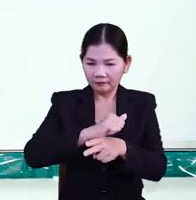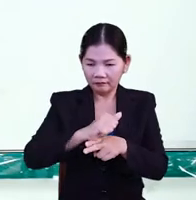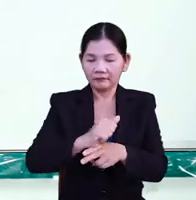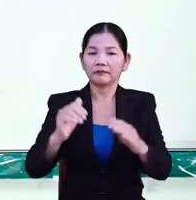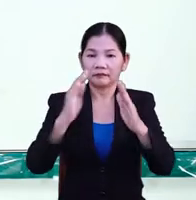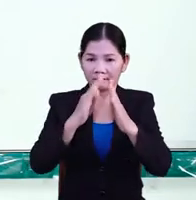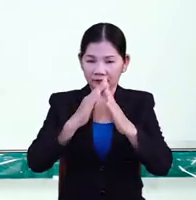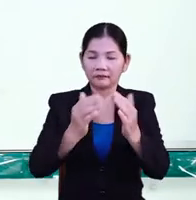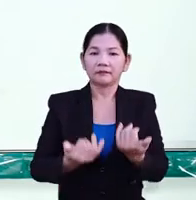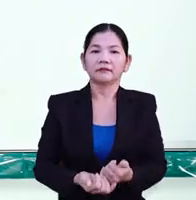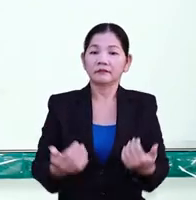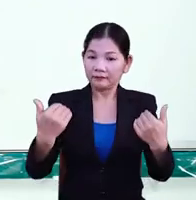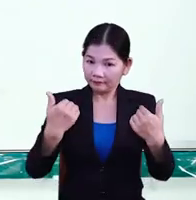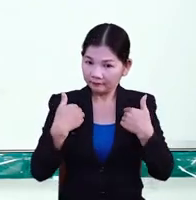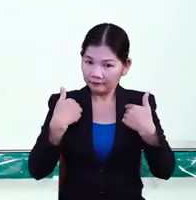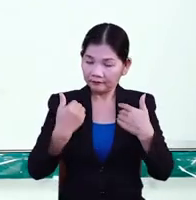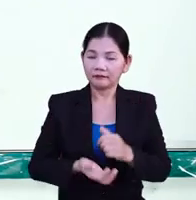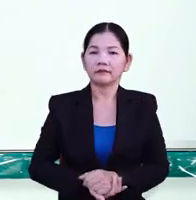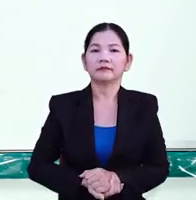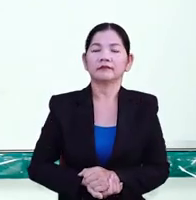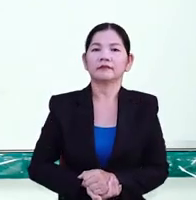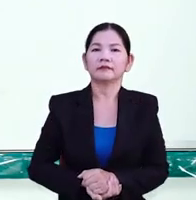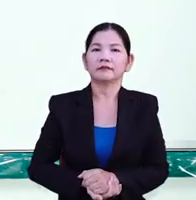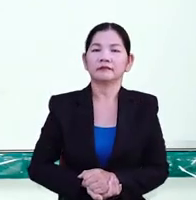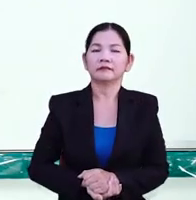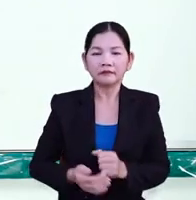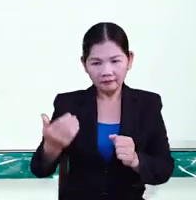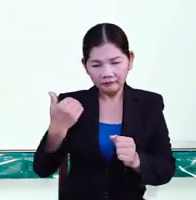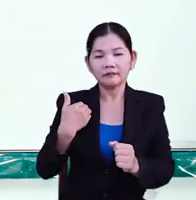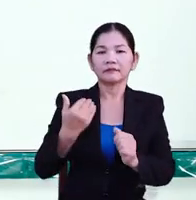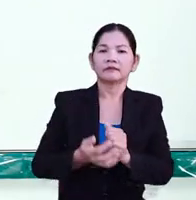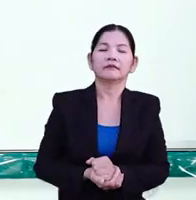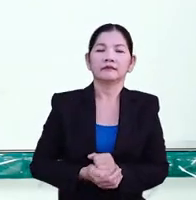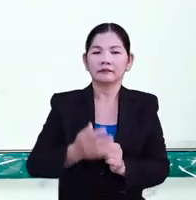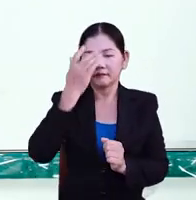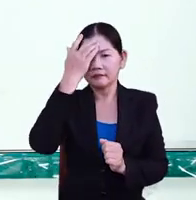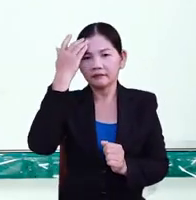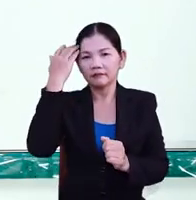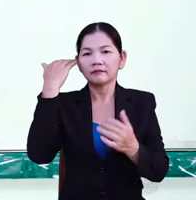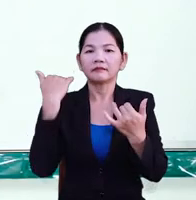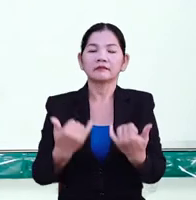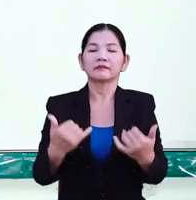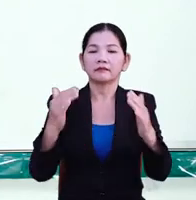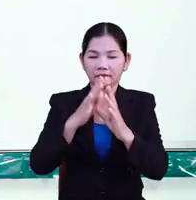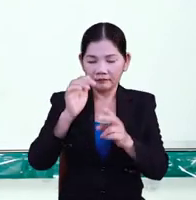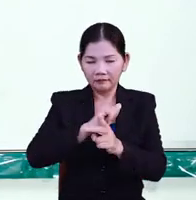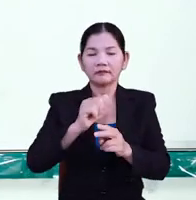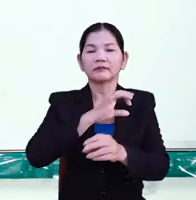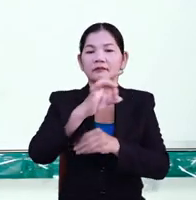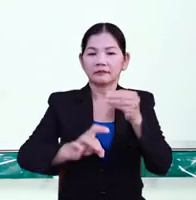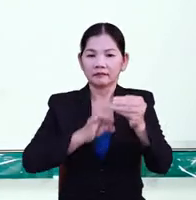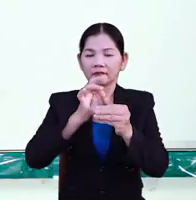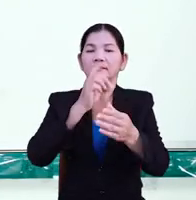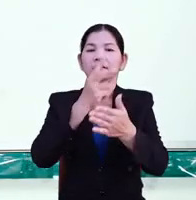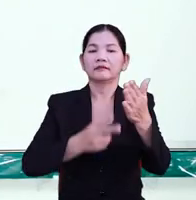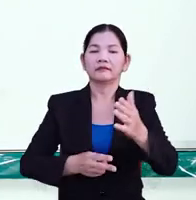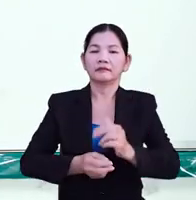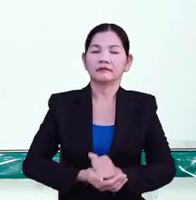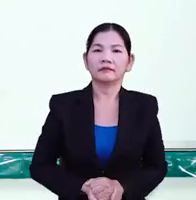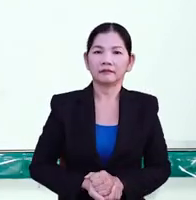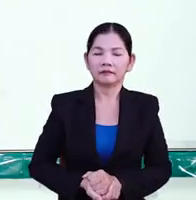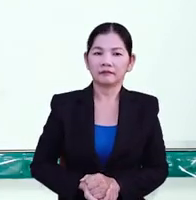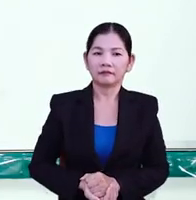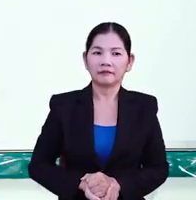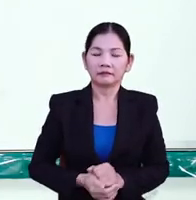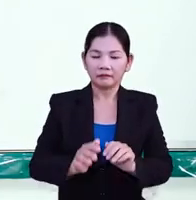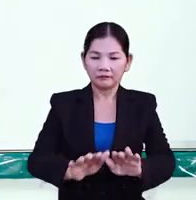ឲ្យកូនធ្វើដែរឬទេចាអ្នកគ្រូដាក់ណោះចាកិច្ចការផ្ទះចាអំពីអ្វីដែរកូនចាឲ្យ